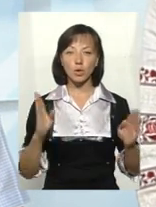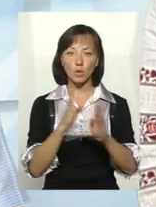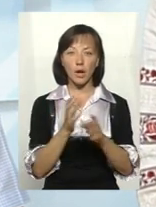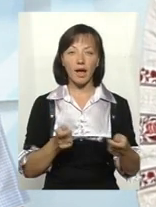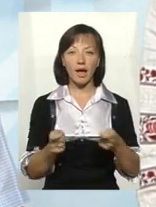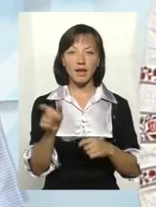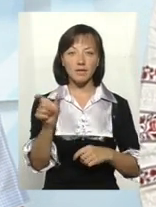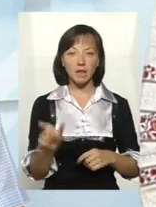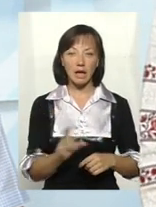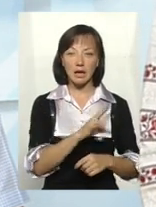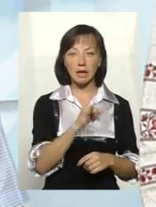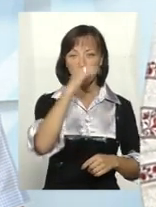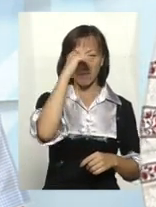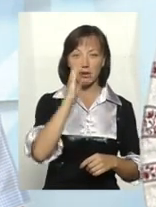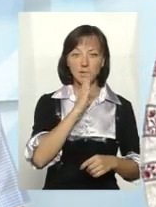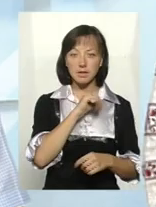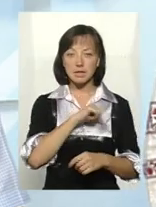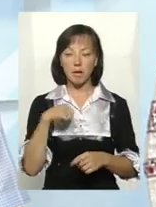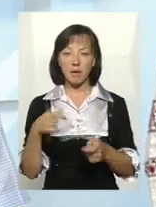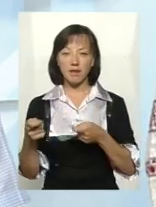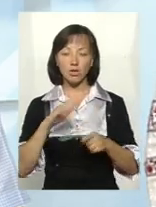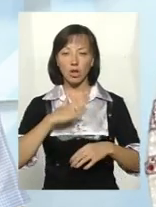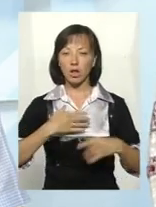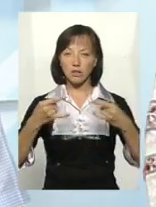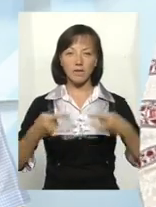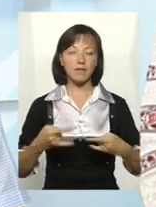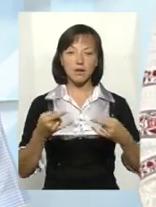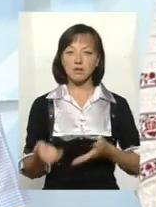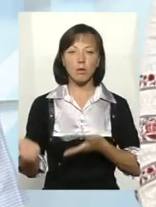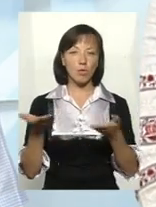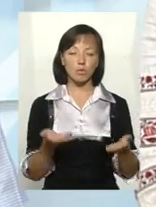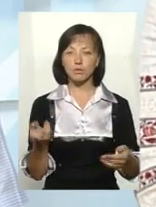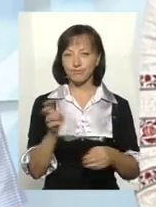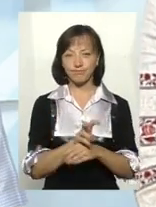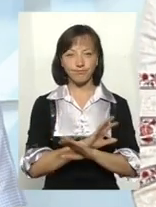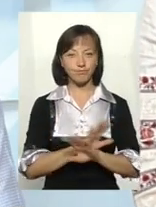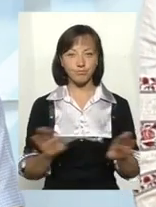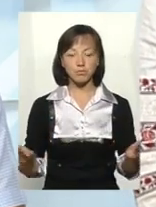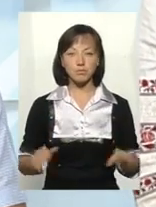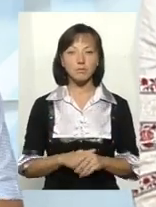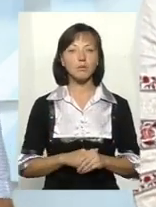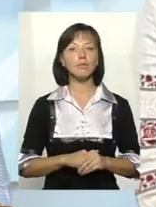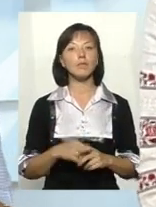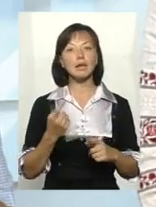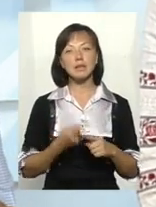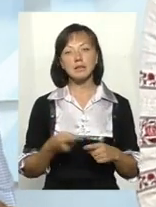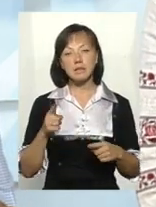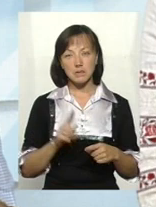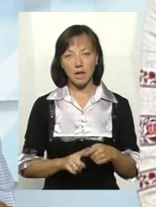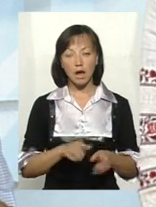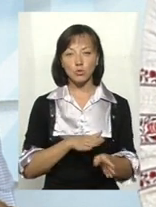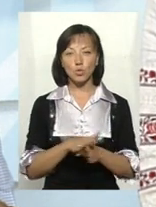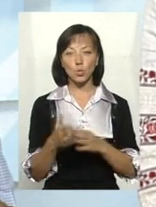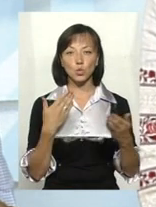керівника, ні батьки, ні сам керівник на наш ефір, на наше запрошення не відгукнулися. Це абсолютно